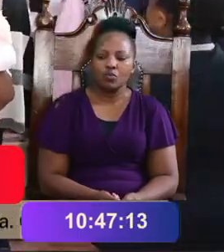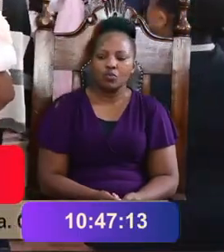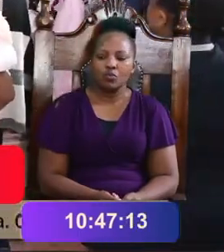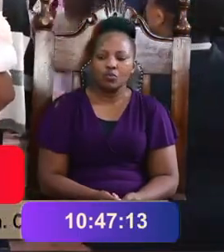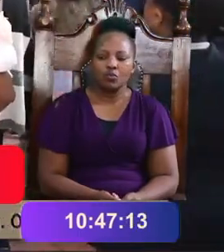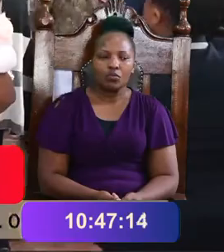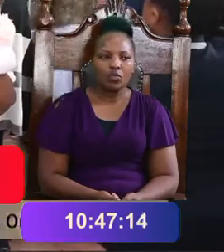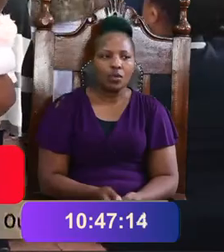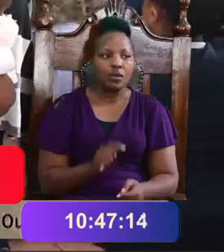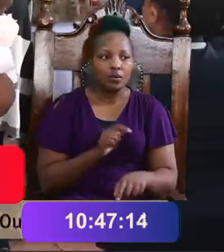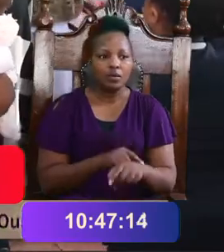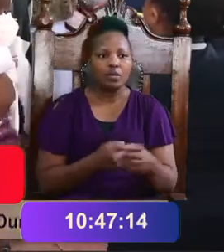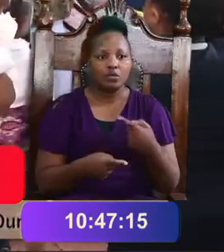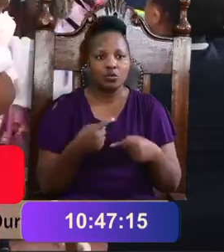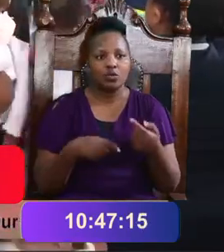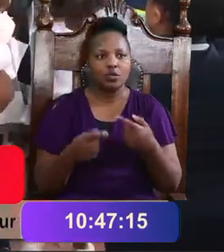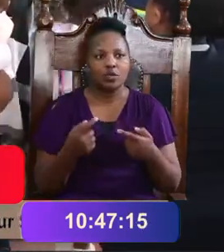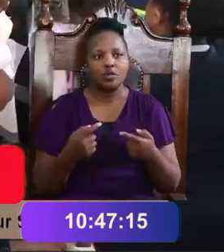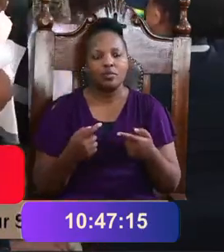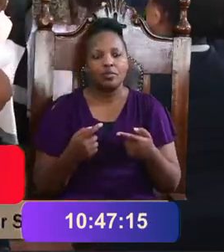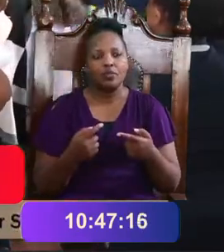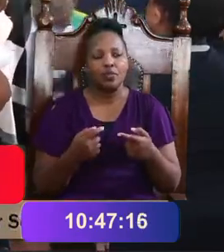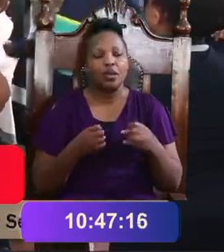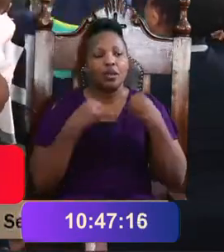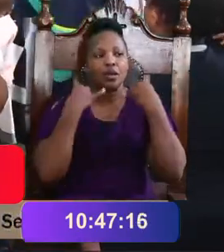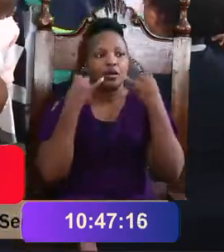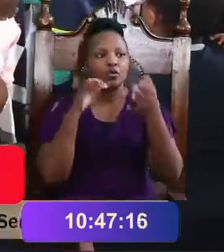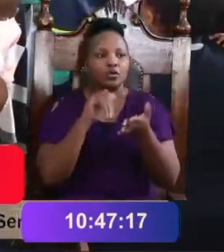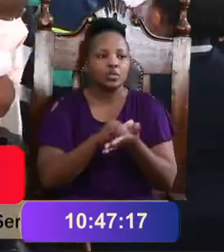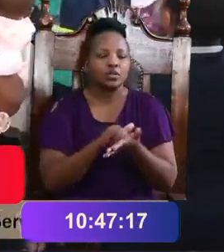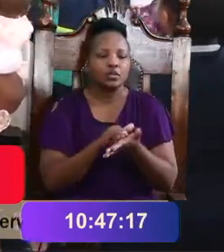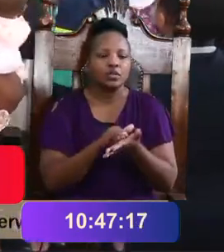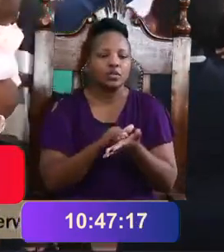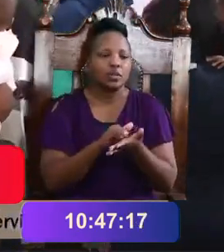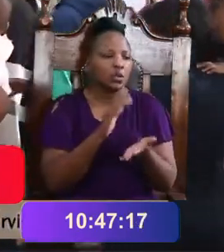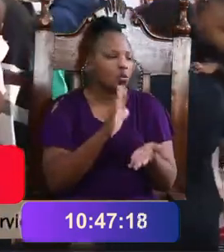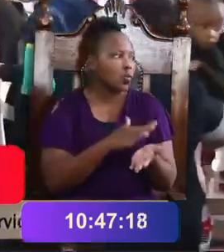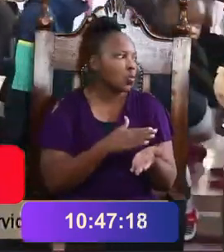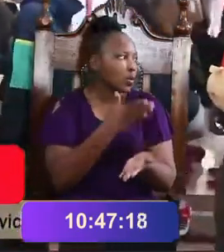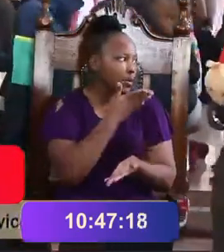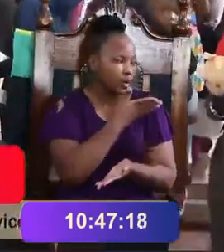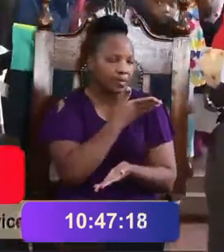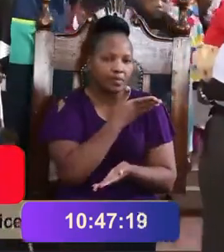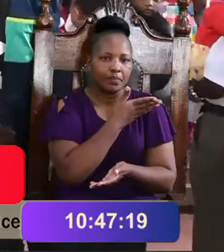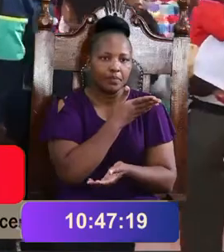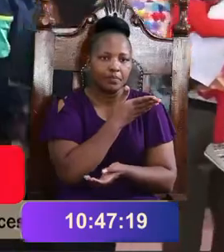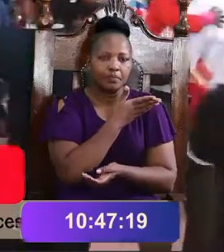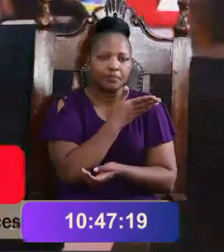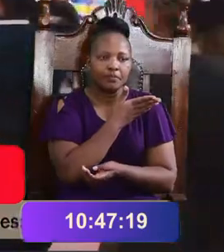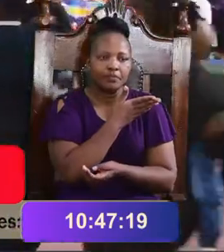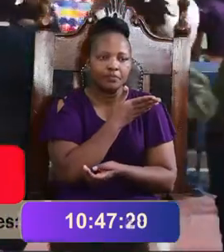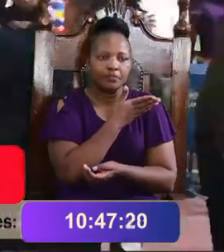Watoto wakija, ni vizuri pia kutangaza ya kwamba kwaya hii ya upendo